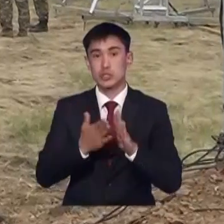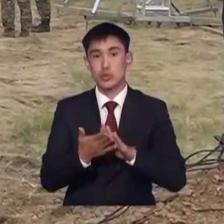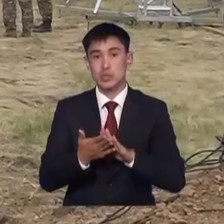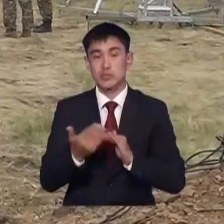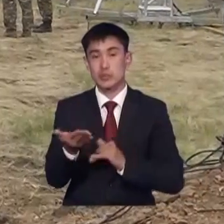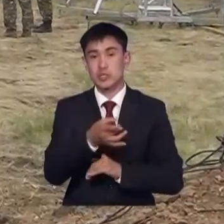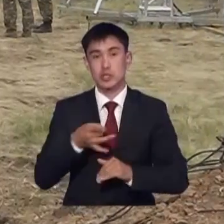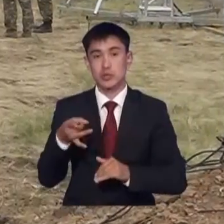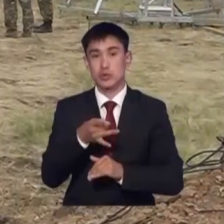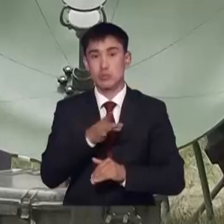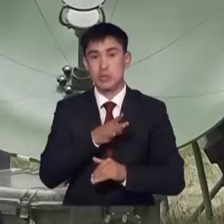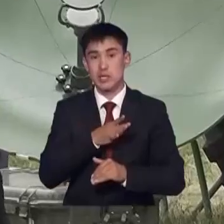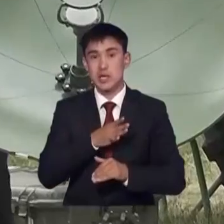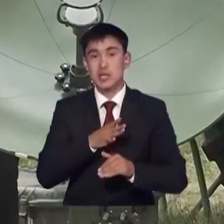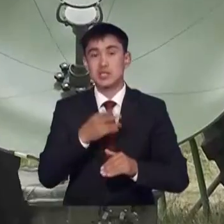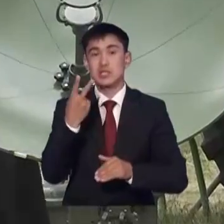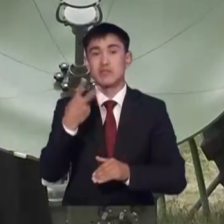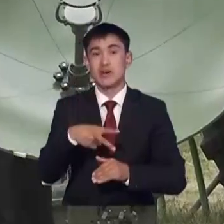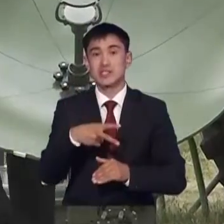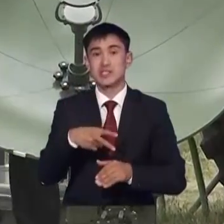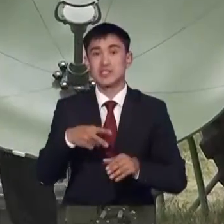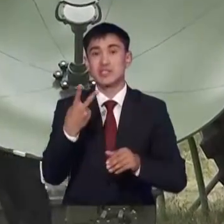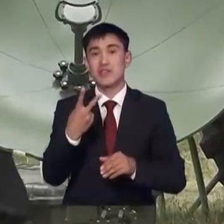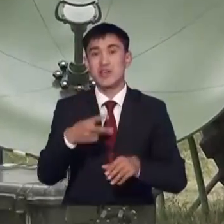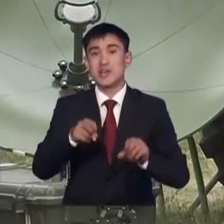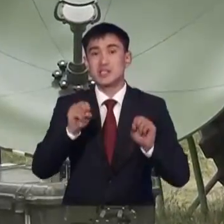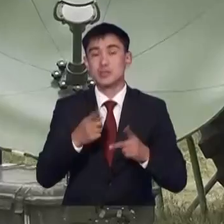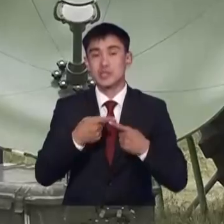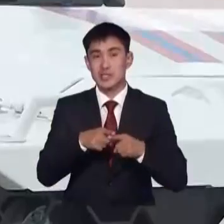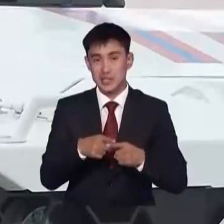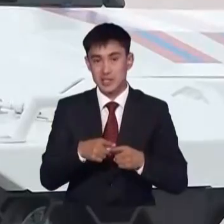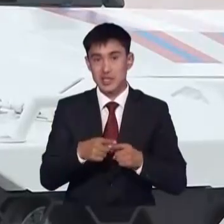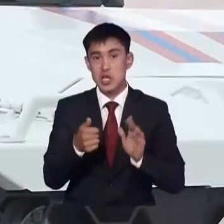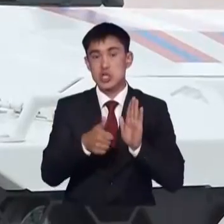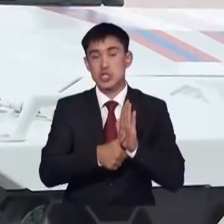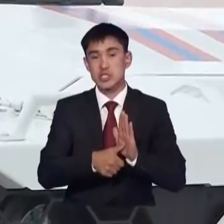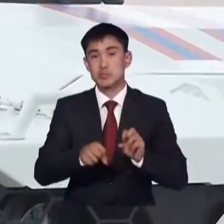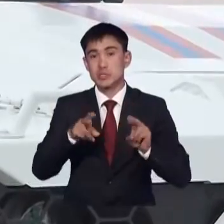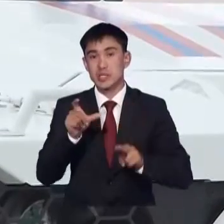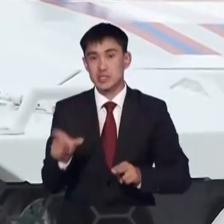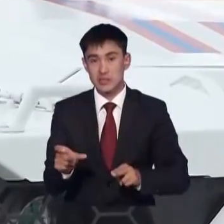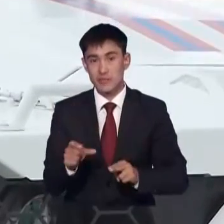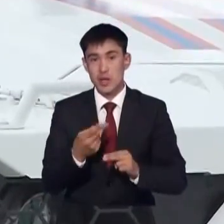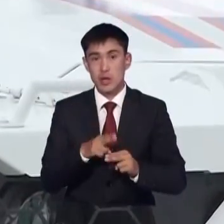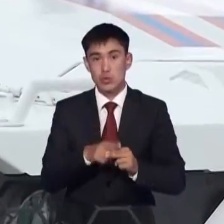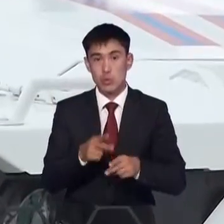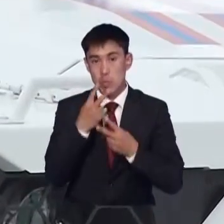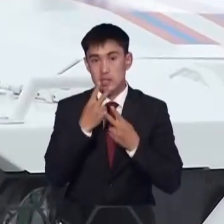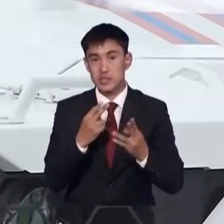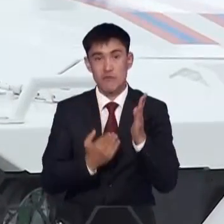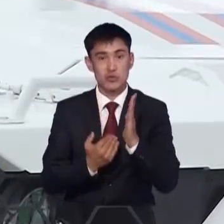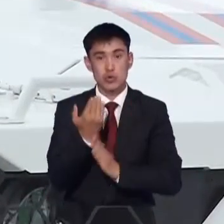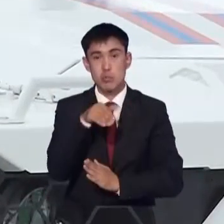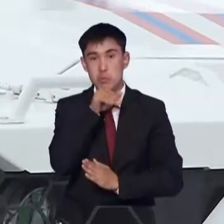речам ситуациям нашего региона было задействовано 22 единицы техники и 60 специалистов которые